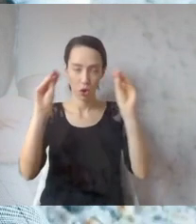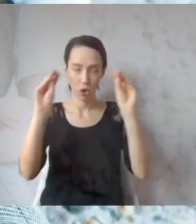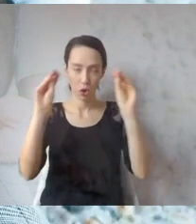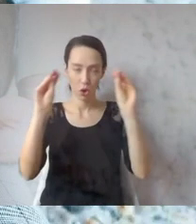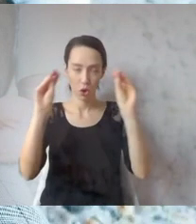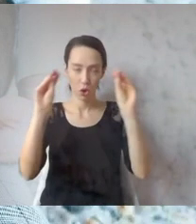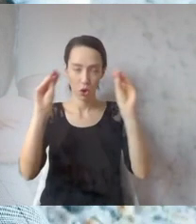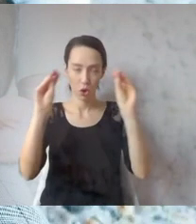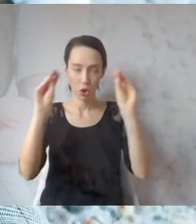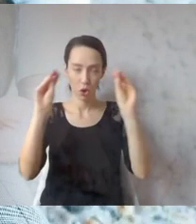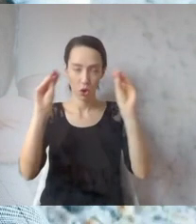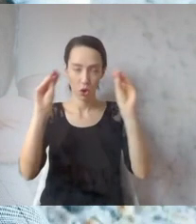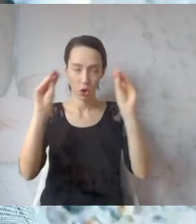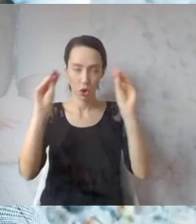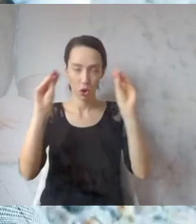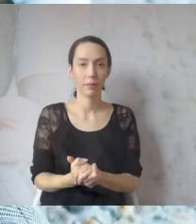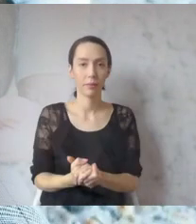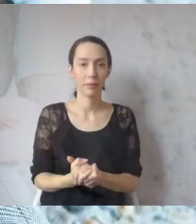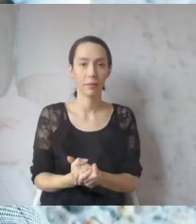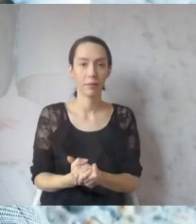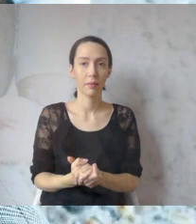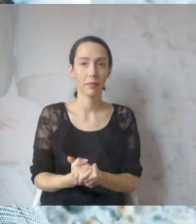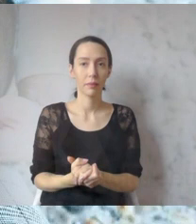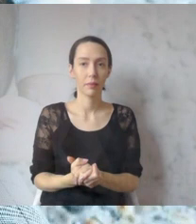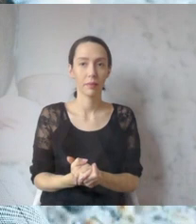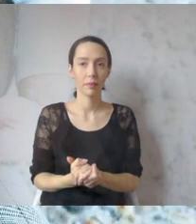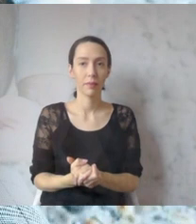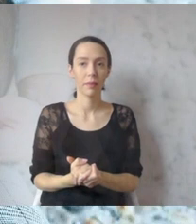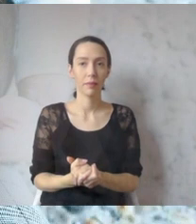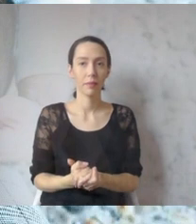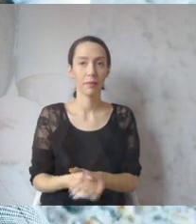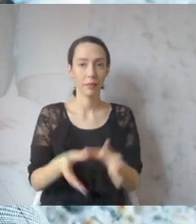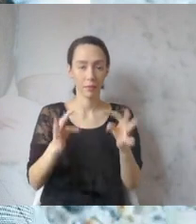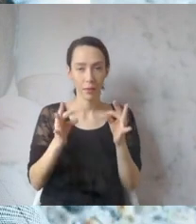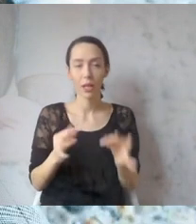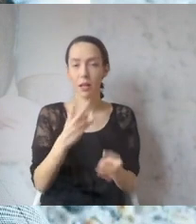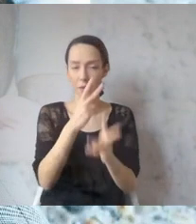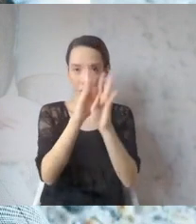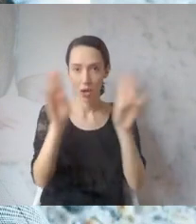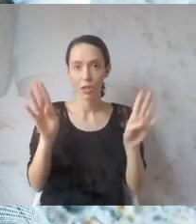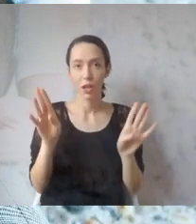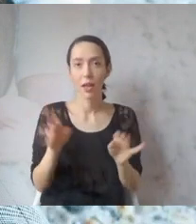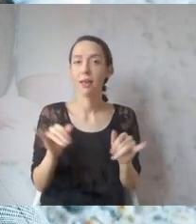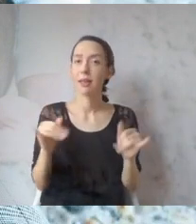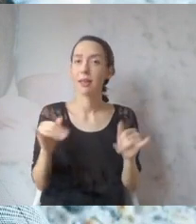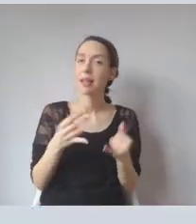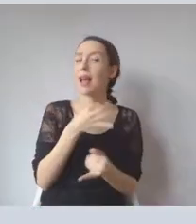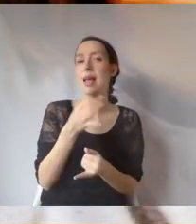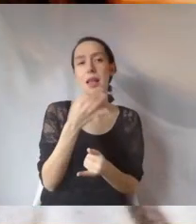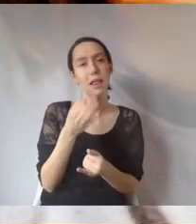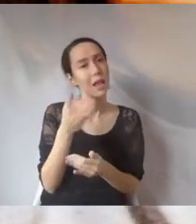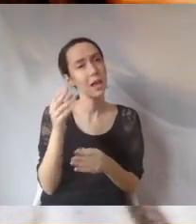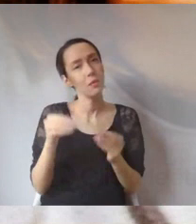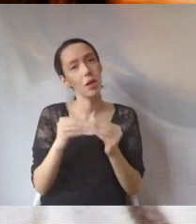już pokażę Wam najlepsze praktyki w zakresie tworzenia poszczególnych części profilu LinkedIna